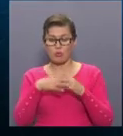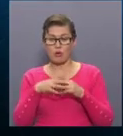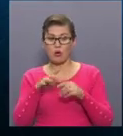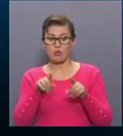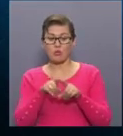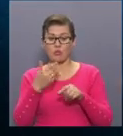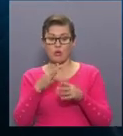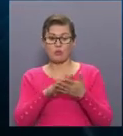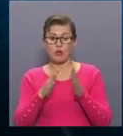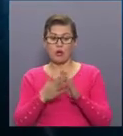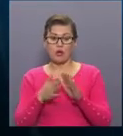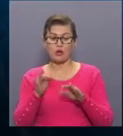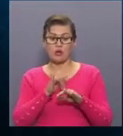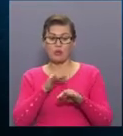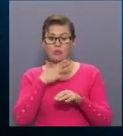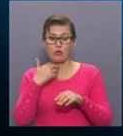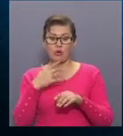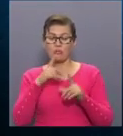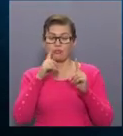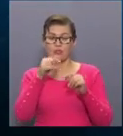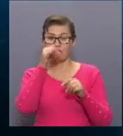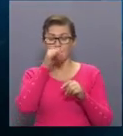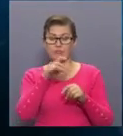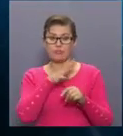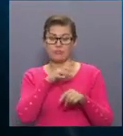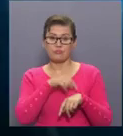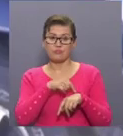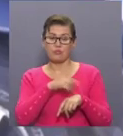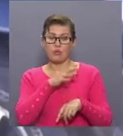осы жағдайға орай діттеген жерлеріне жете алмай қалды.